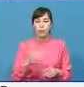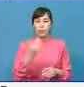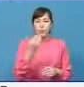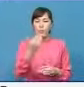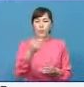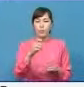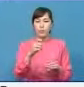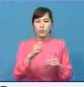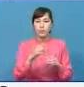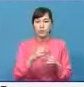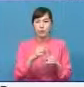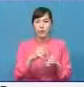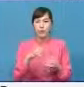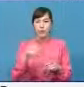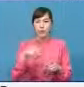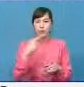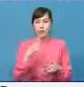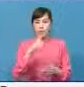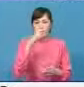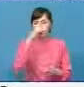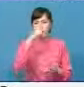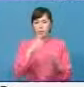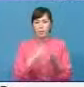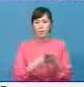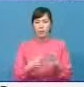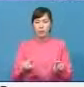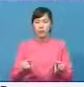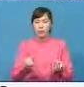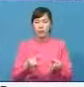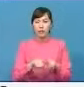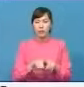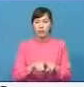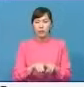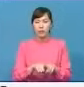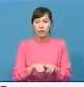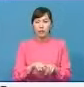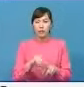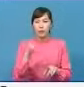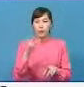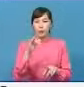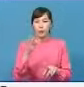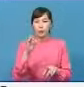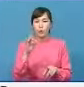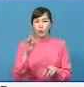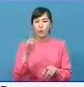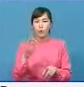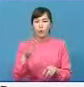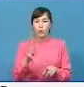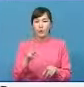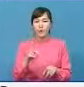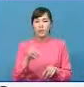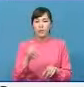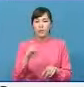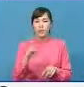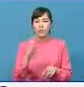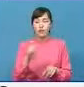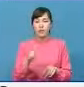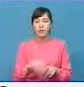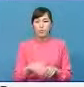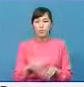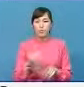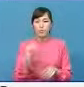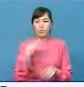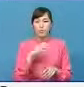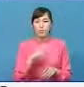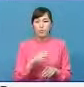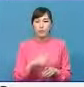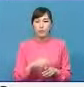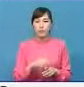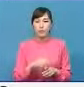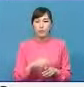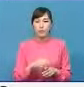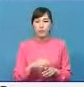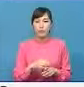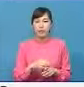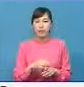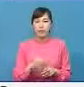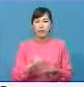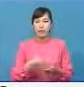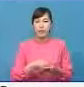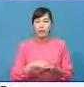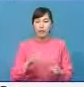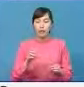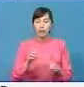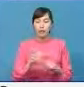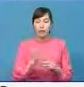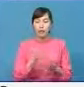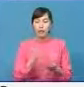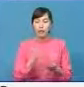болсаңыз, солардың сенімімен бірдей болып қалып жатыр да. Тура келмейді ғой. Құран кәрімде мысалы көп мағыналы сөздер бар. Оның сырт көрінісінде басқа мағына